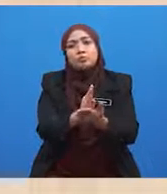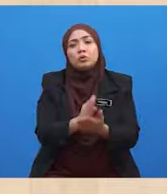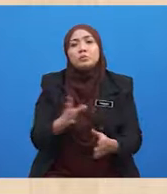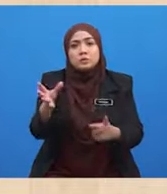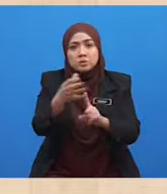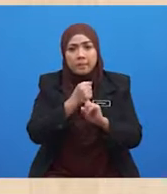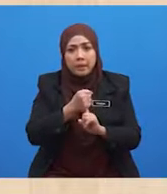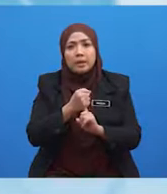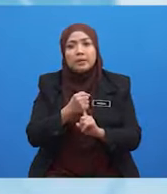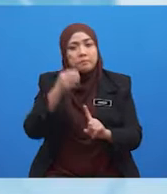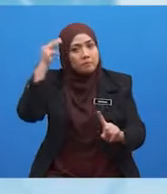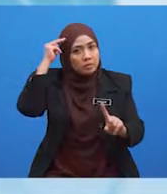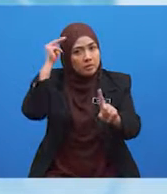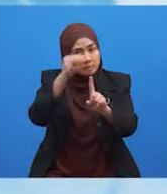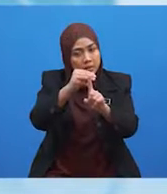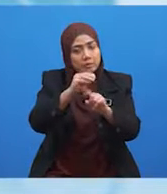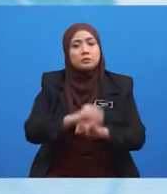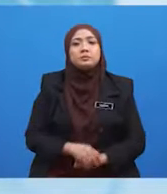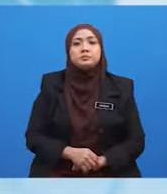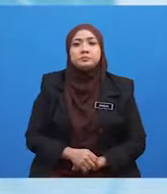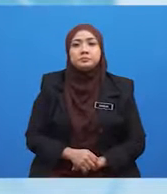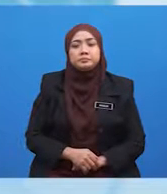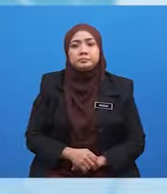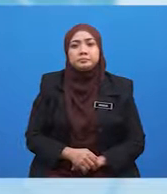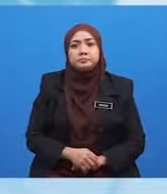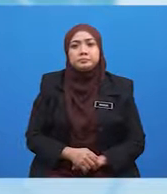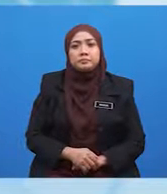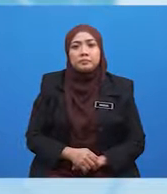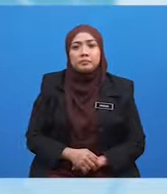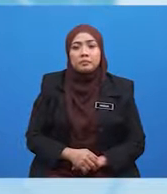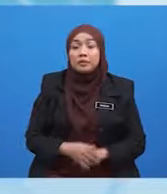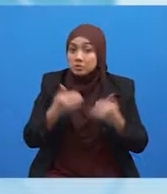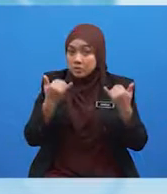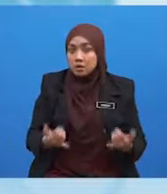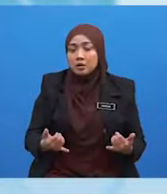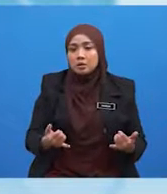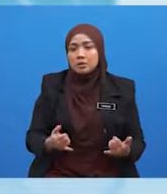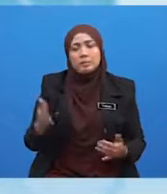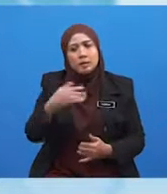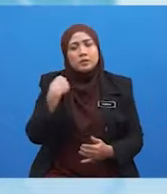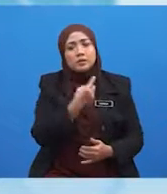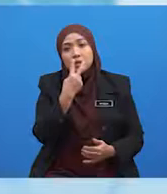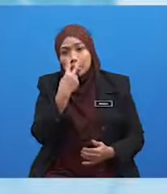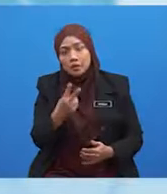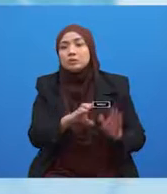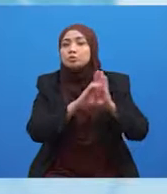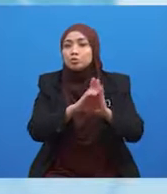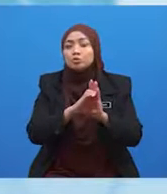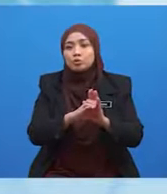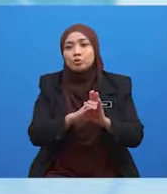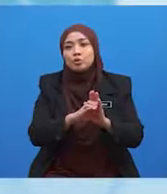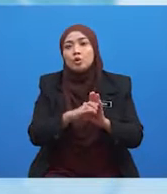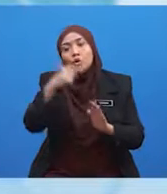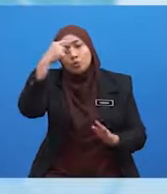matlamat Baiklah paja-paja sepeda Sekarang mari kita lihat contoh yang